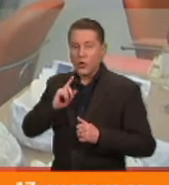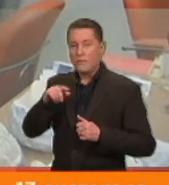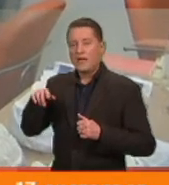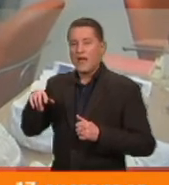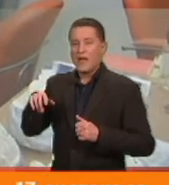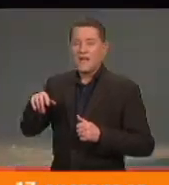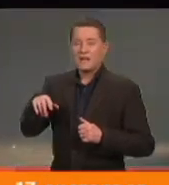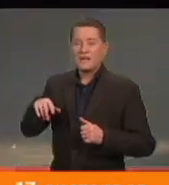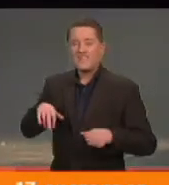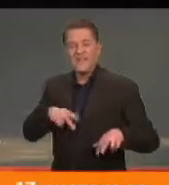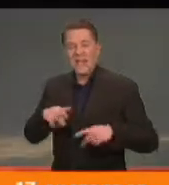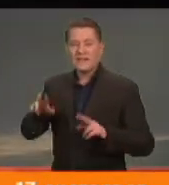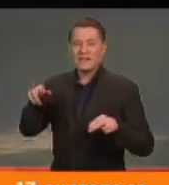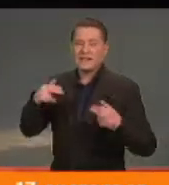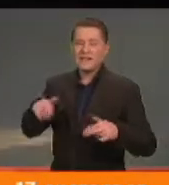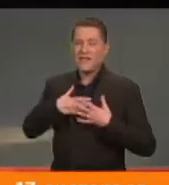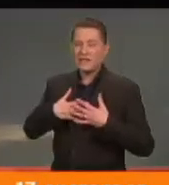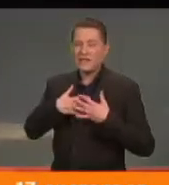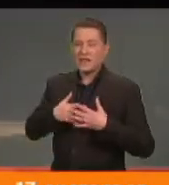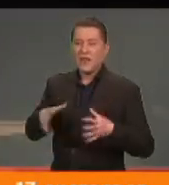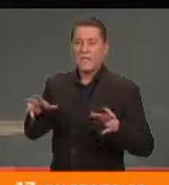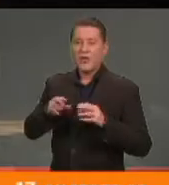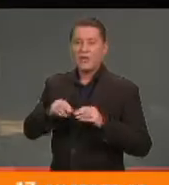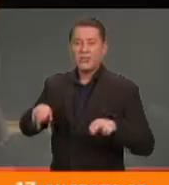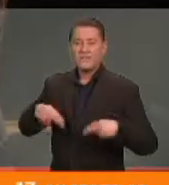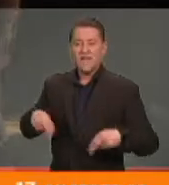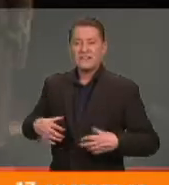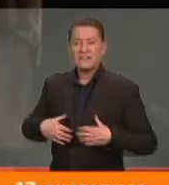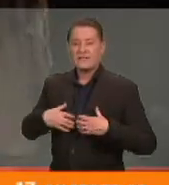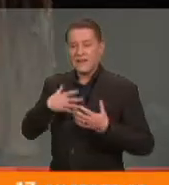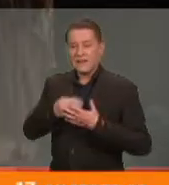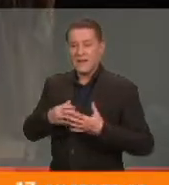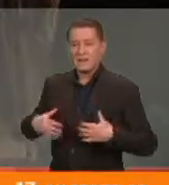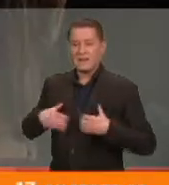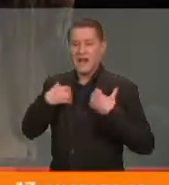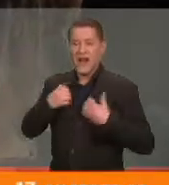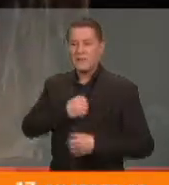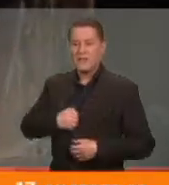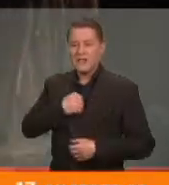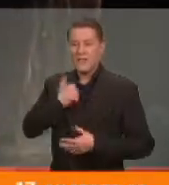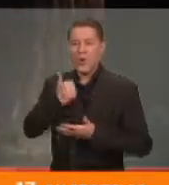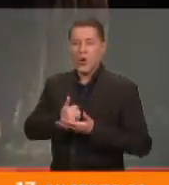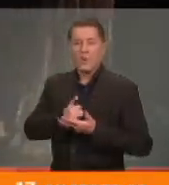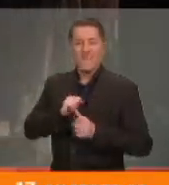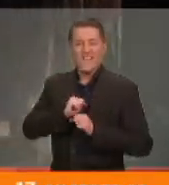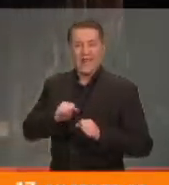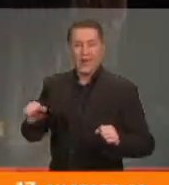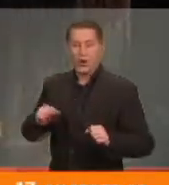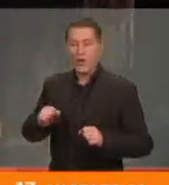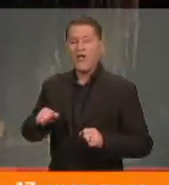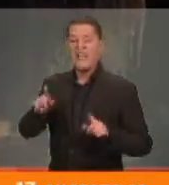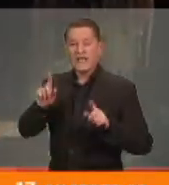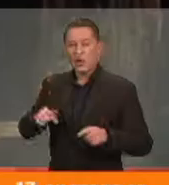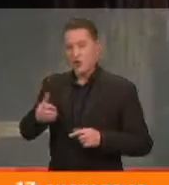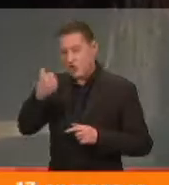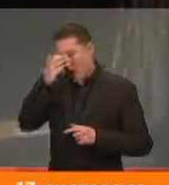двигатися, танцювати, дихати. Поєднавшись у танці зі своїми страхами, гнівом і помстою, головний герой також одягне маску